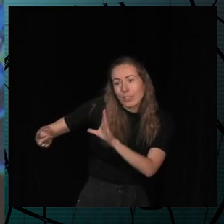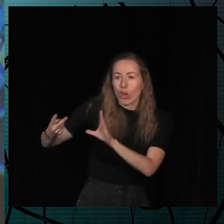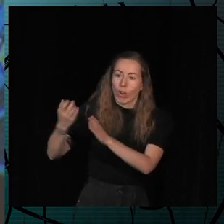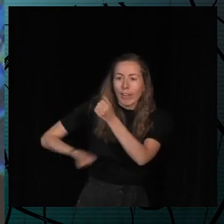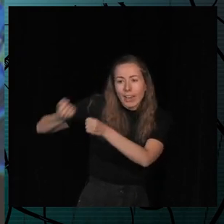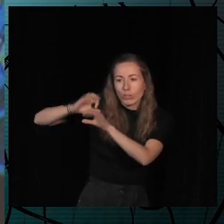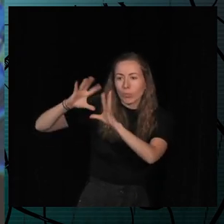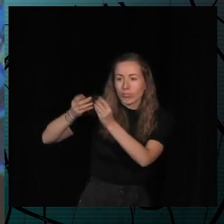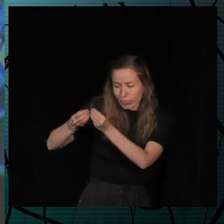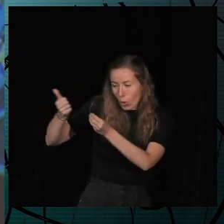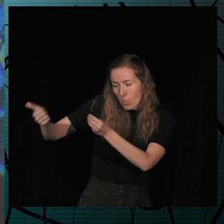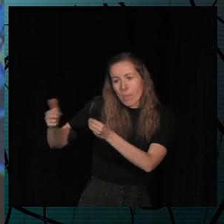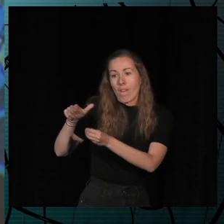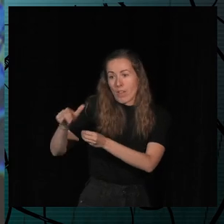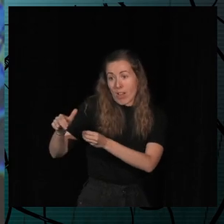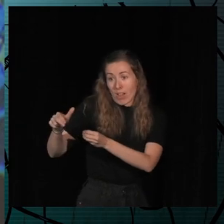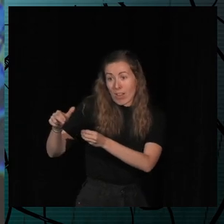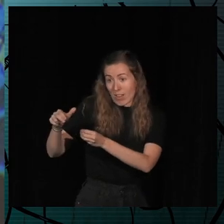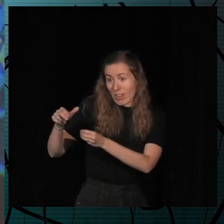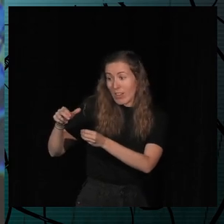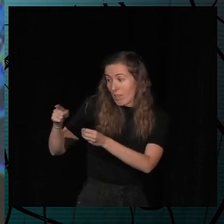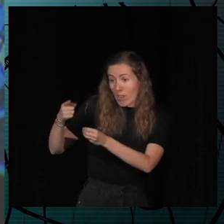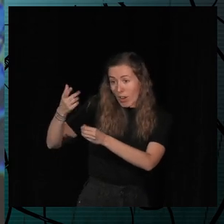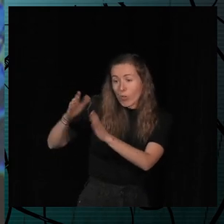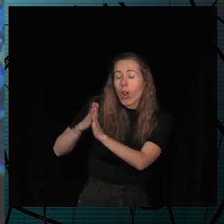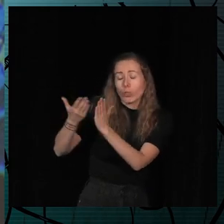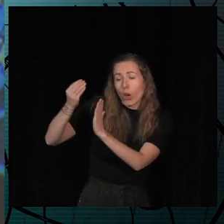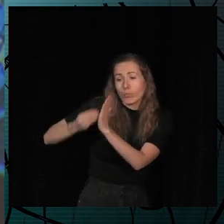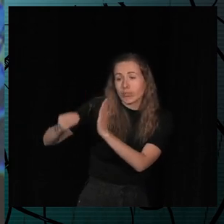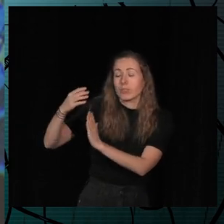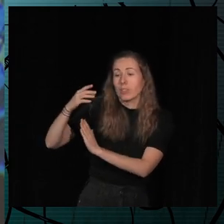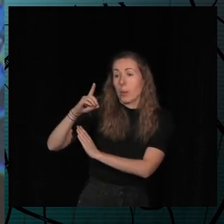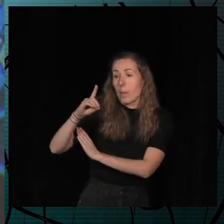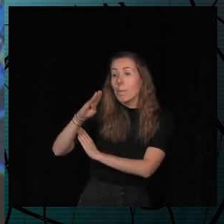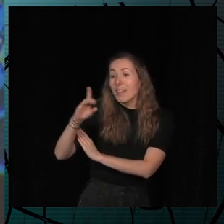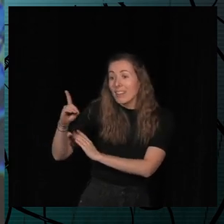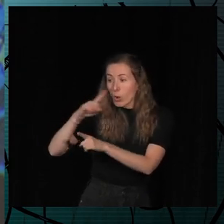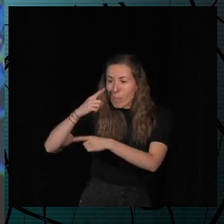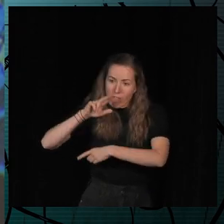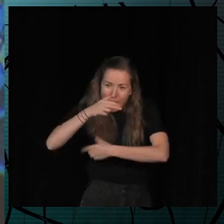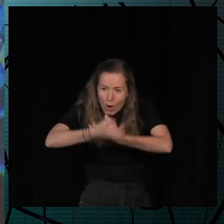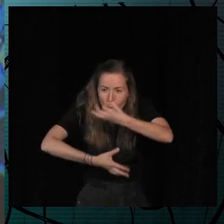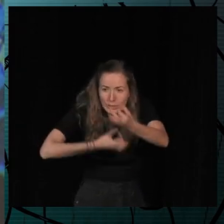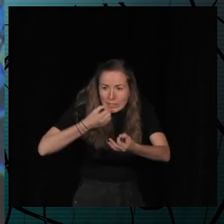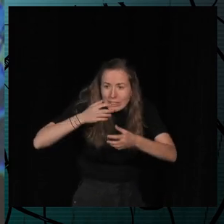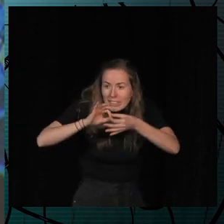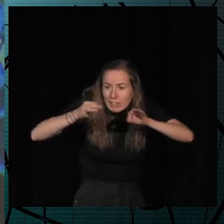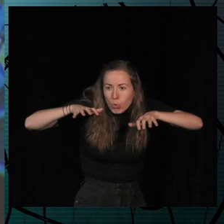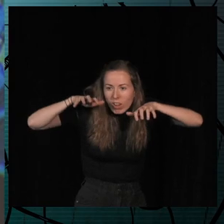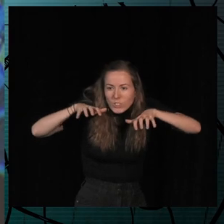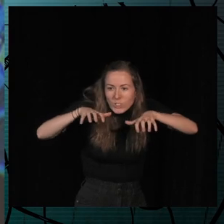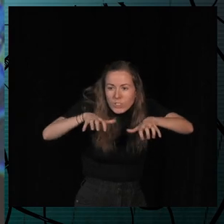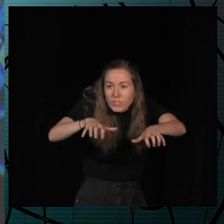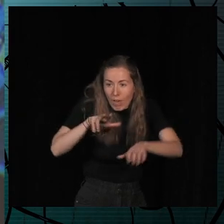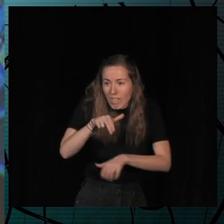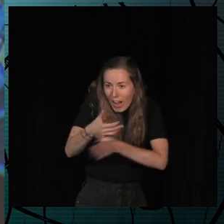fait tous les designs de cette année qui est un très grand auteur de BD voilà ils viendront nous raconter des histoires d'horreur il y a encore plein d'autres choses dans la